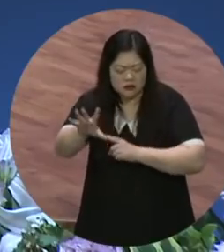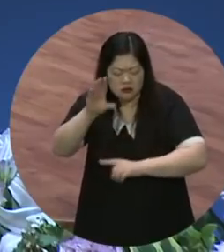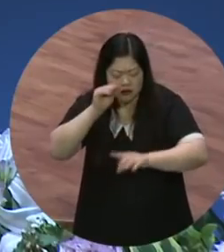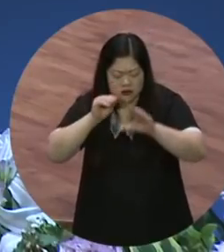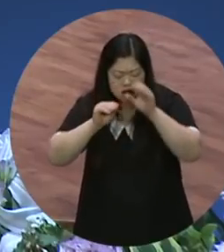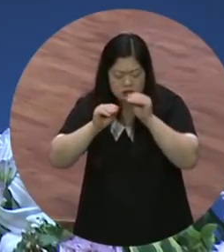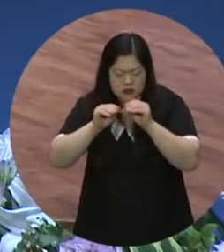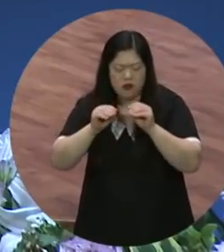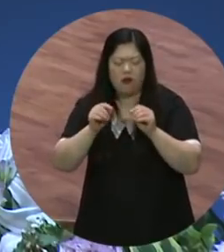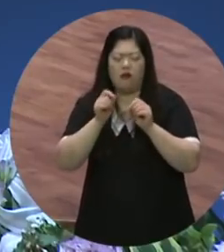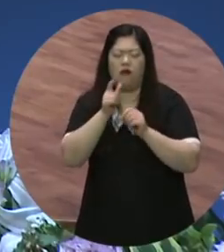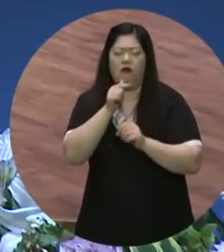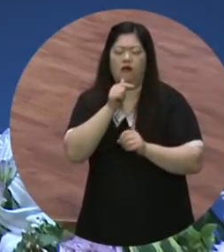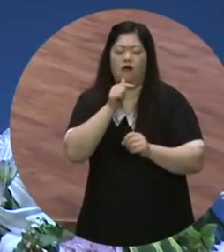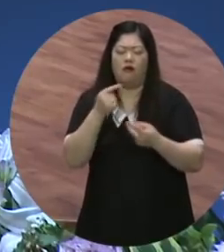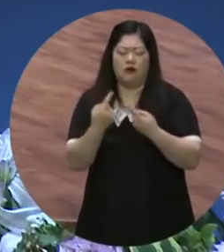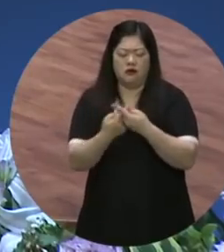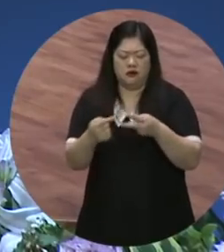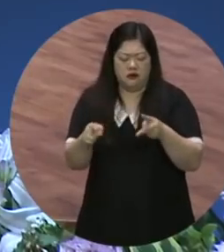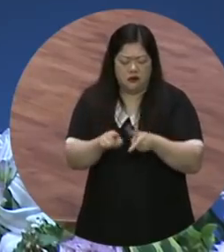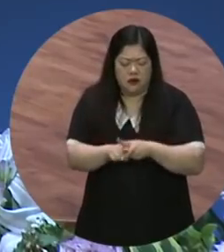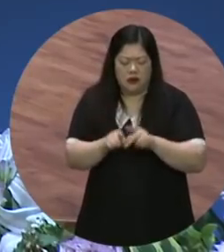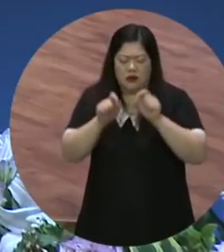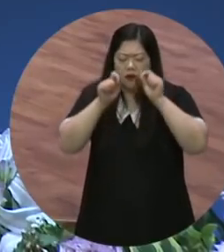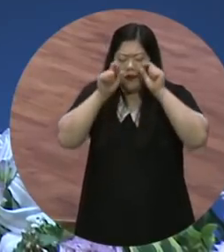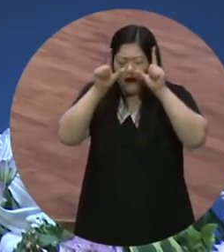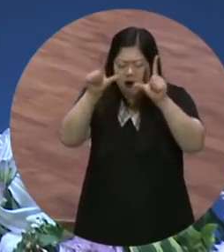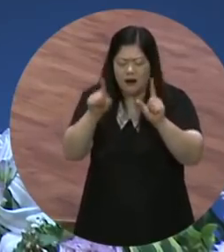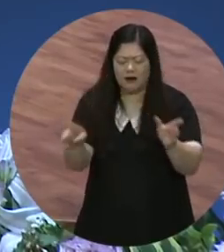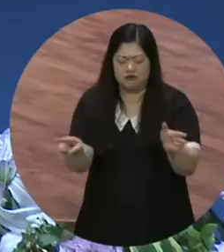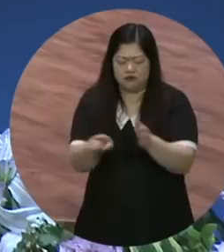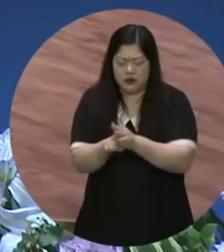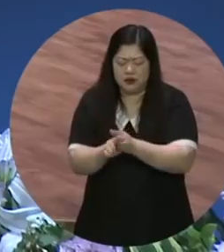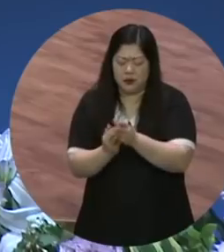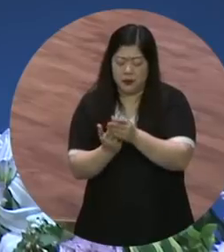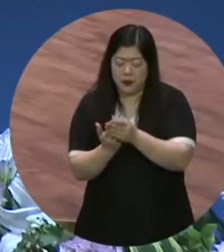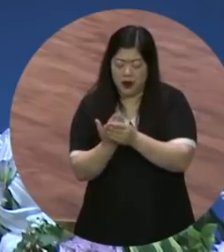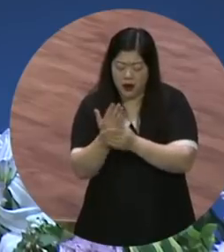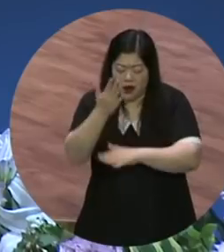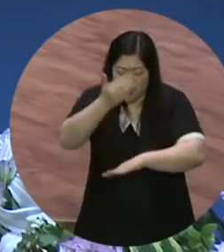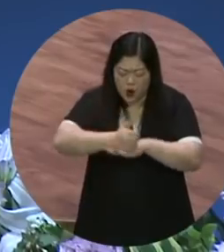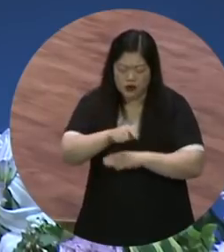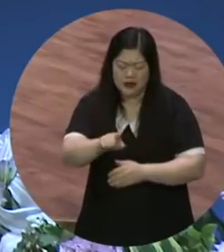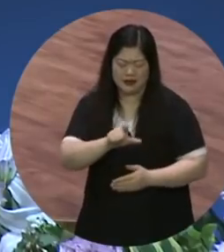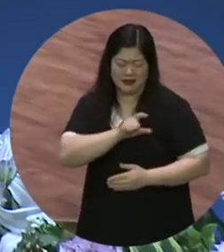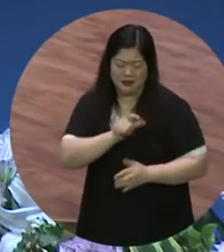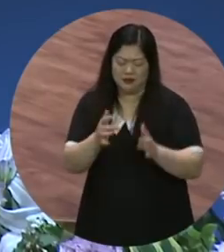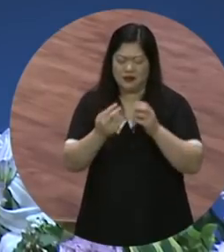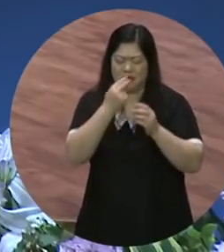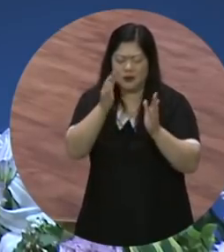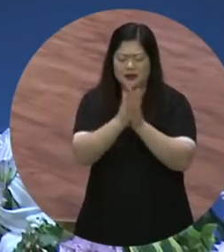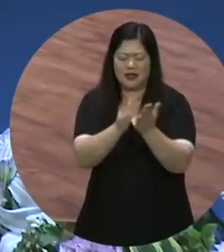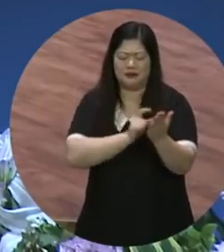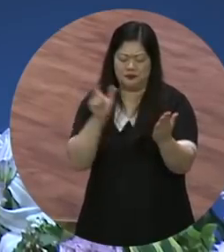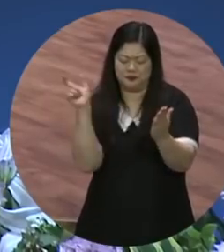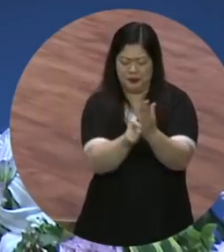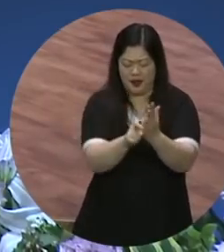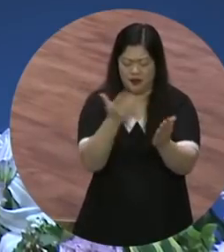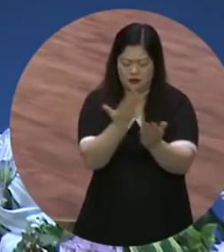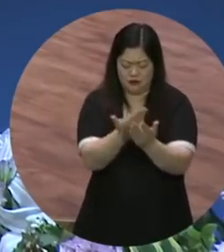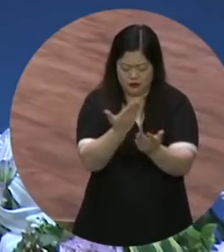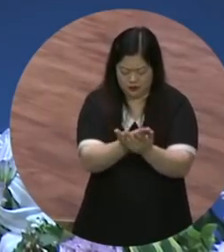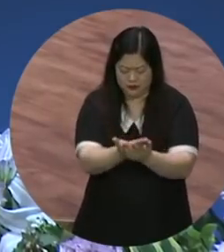깨닫게 하여주시고 한 명도 영적 나고자 되지 않게 하여주시고 그 예물이 하늘 생명책에 기록되는 참 축복이 임할 수 있도록